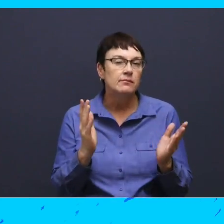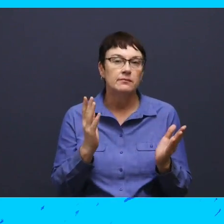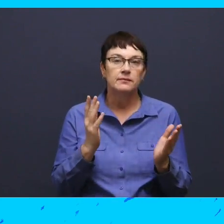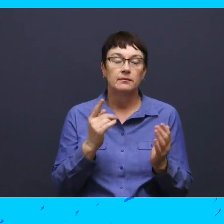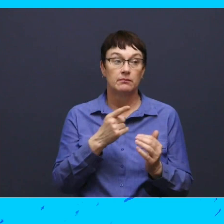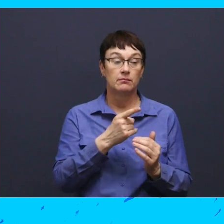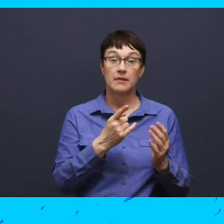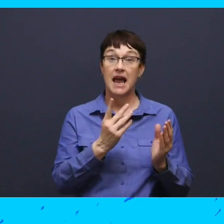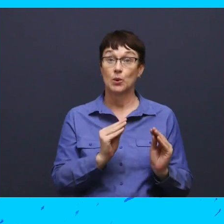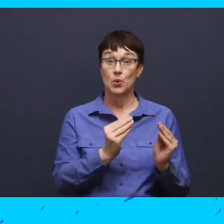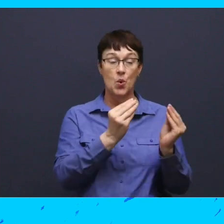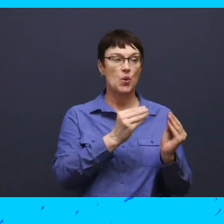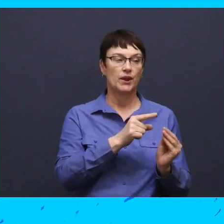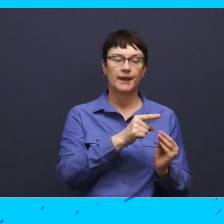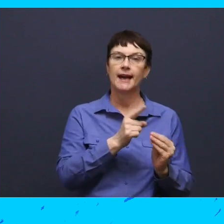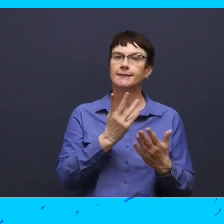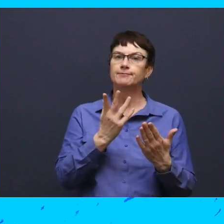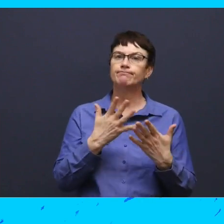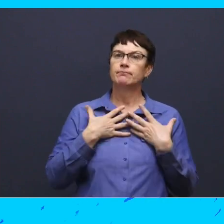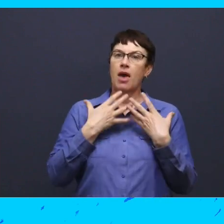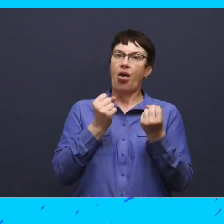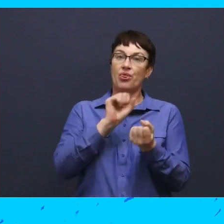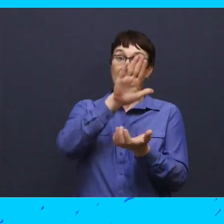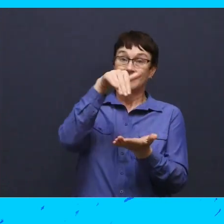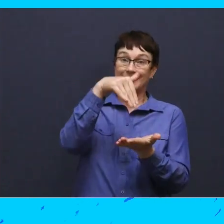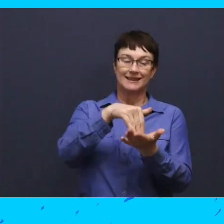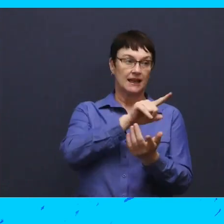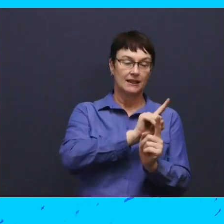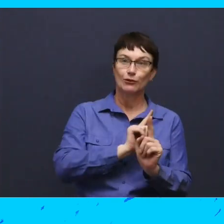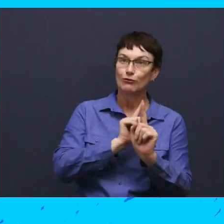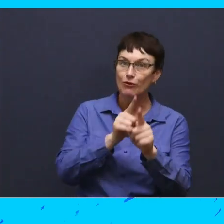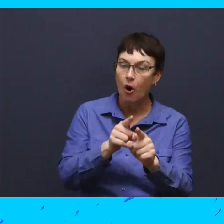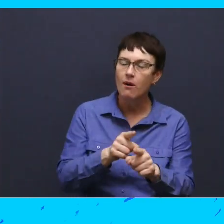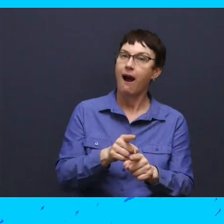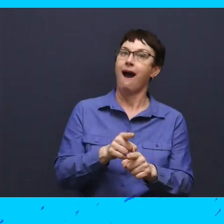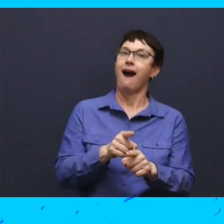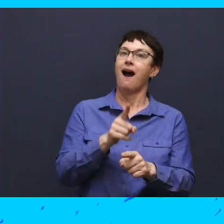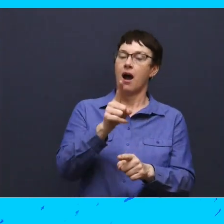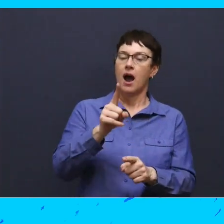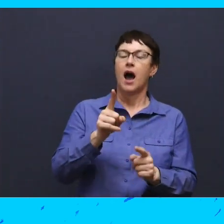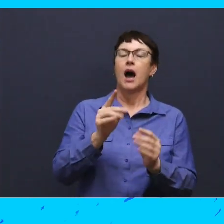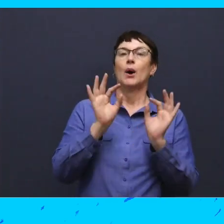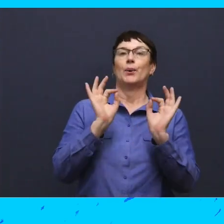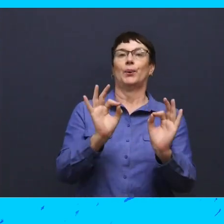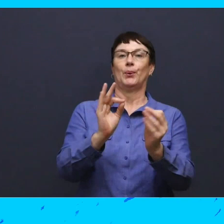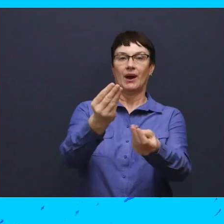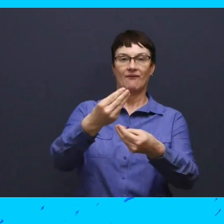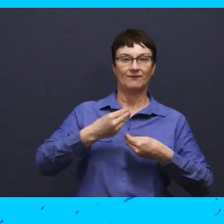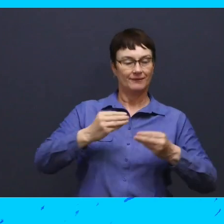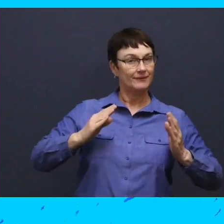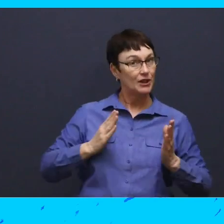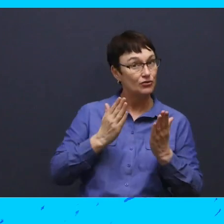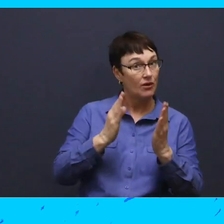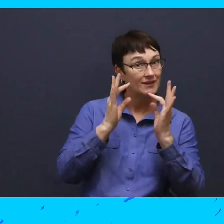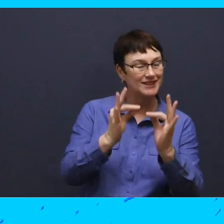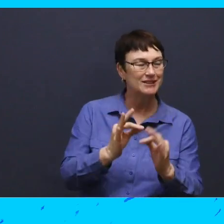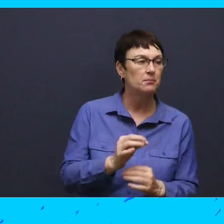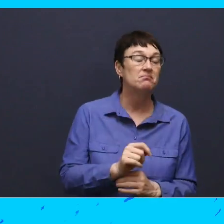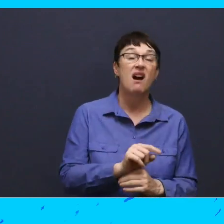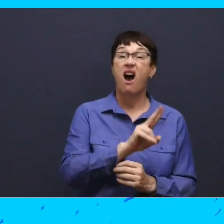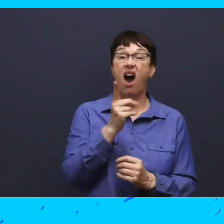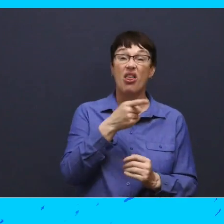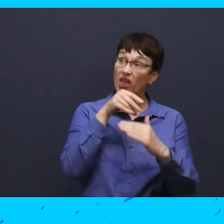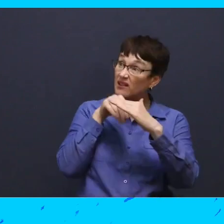services, à certains services, ils peuvent accéder à des services corrects, d'autres fois non. Il y a